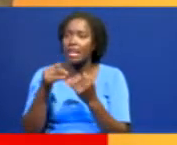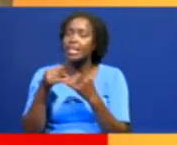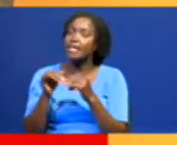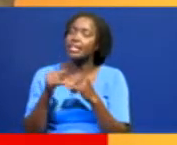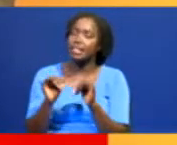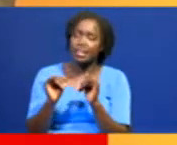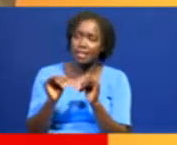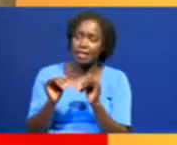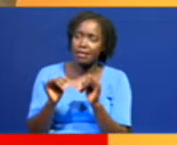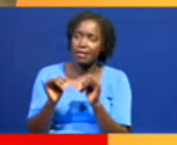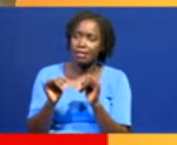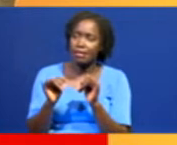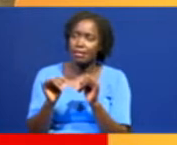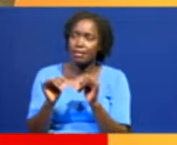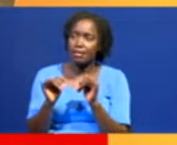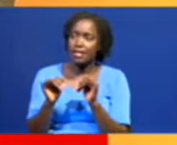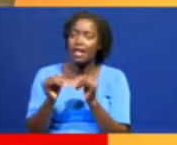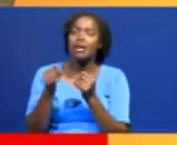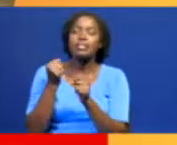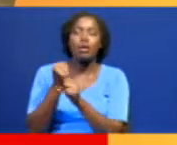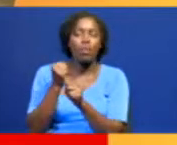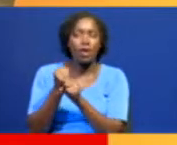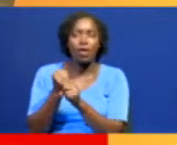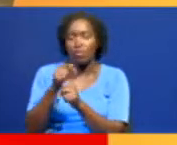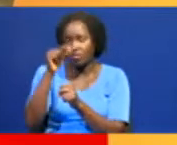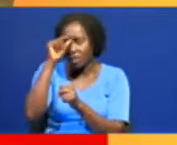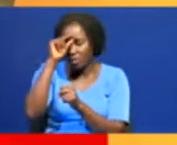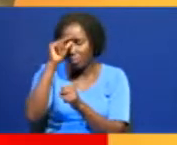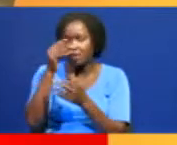kwamba utendakazi wa serikali